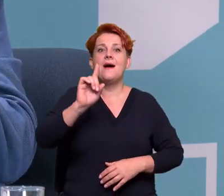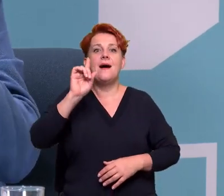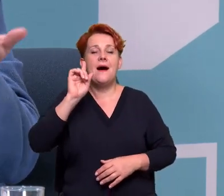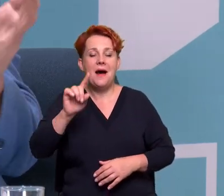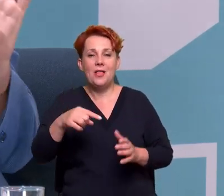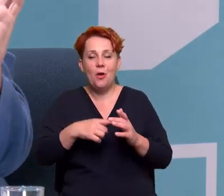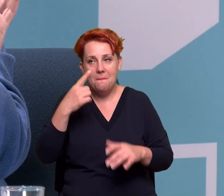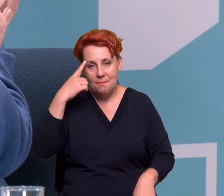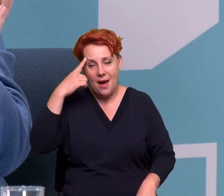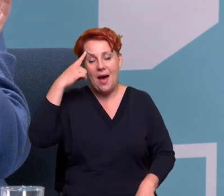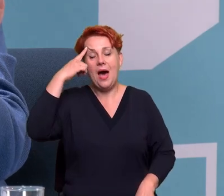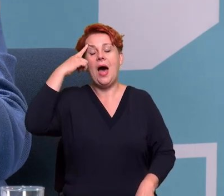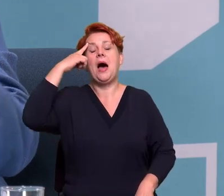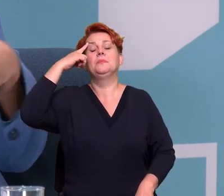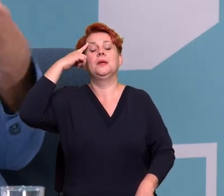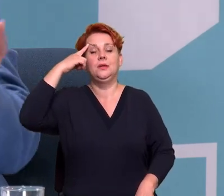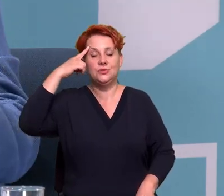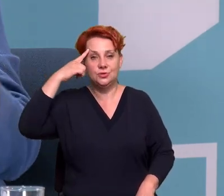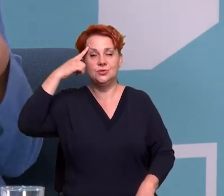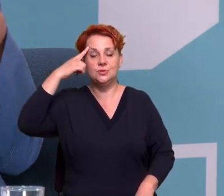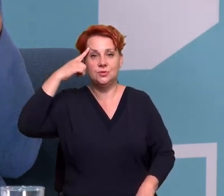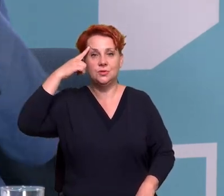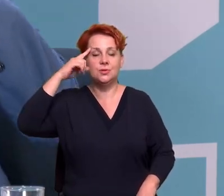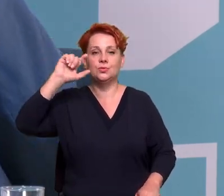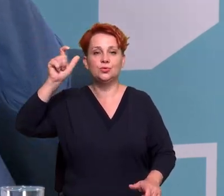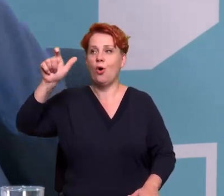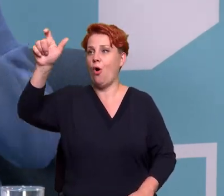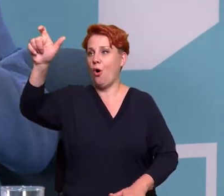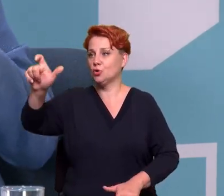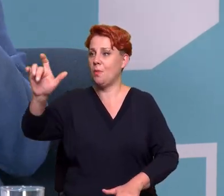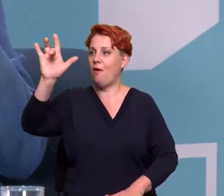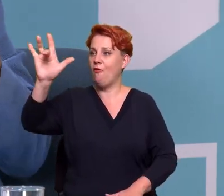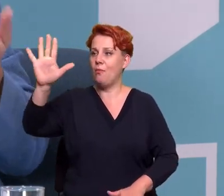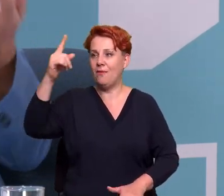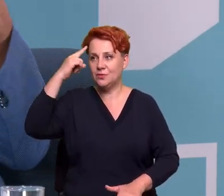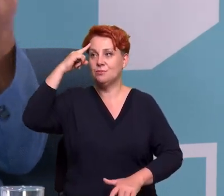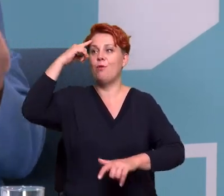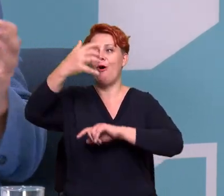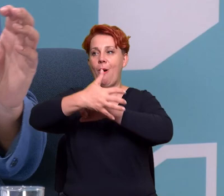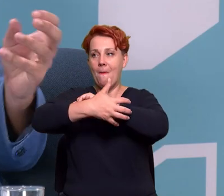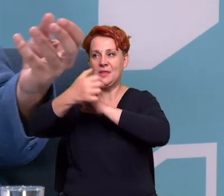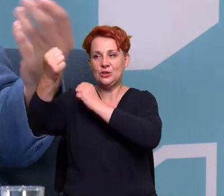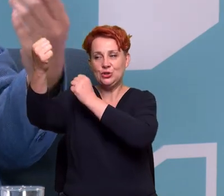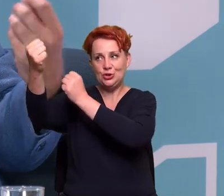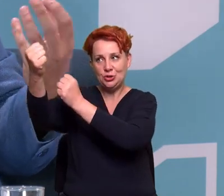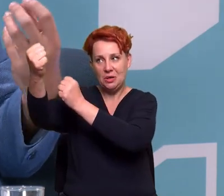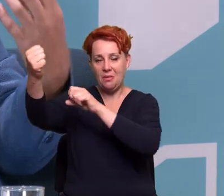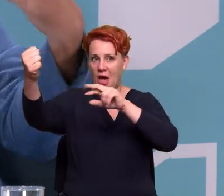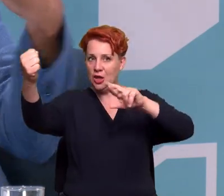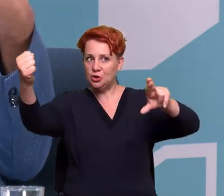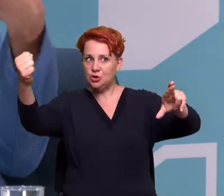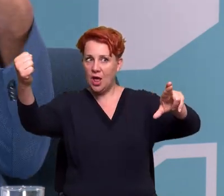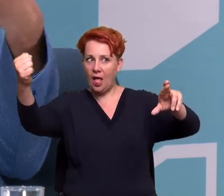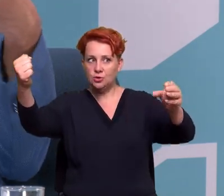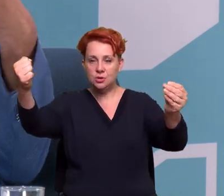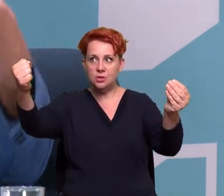wyzwolenie tej pamięci jest na styku. To znaczy jest osoba, która niesie swój pewien bagaż wspomnień i jest pewien przedmiot, który nagle